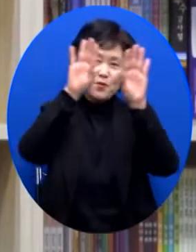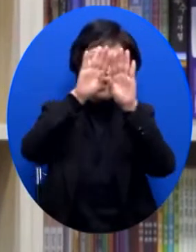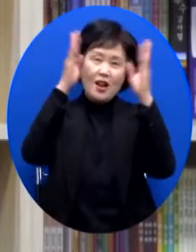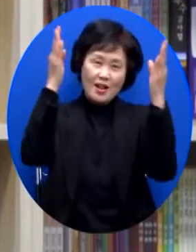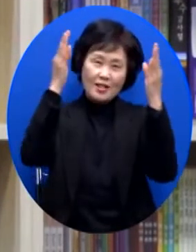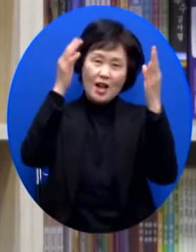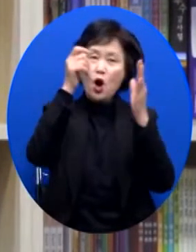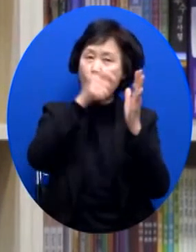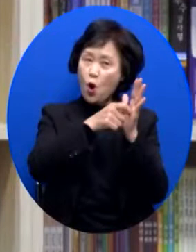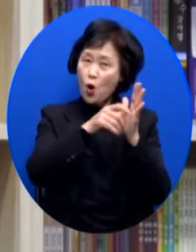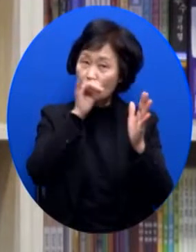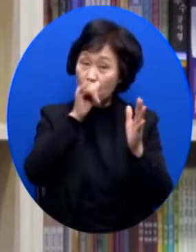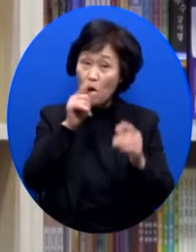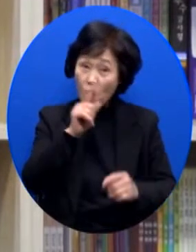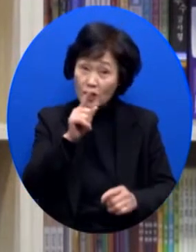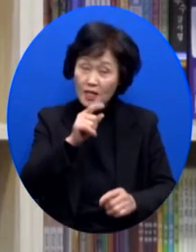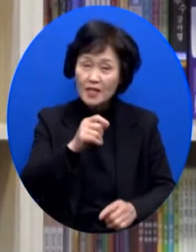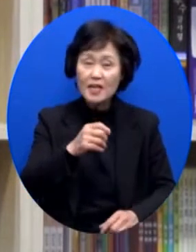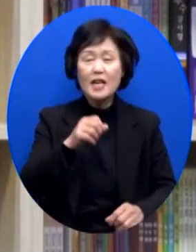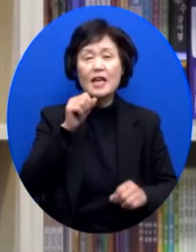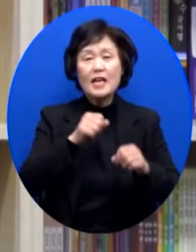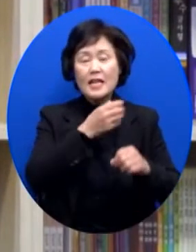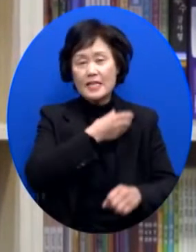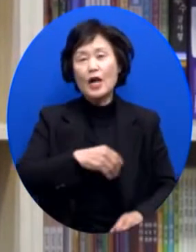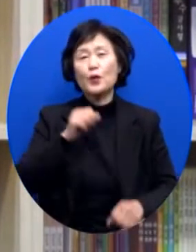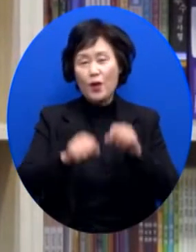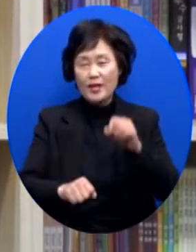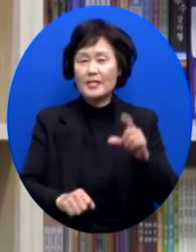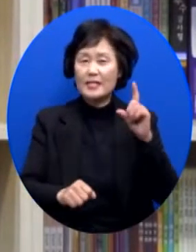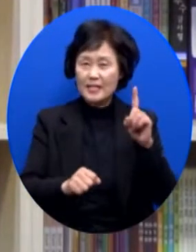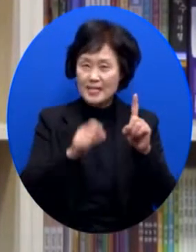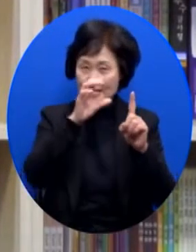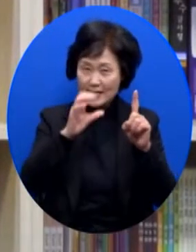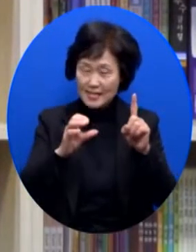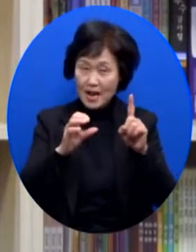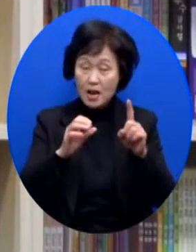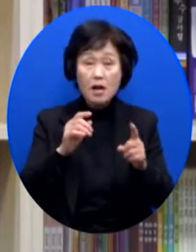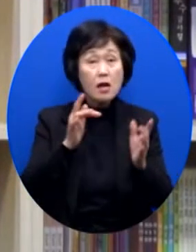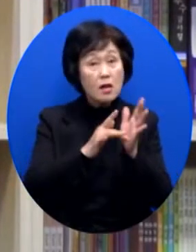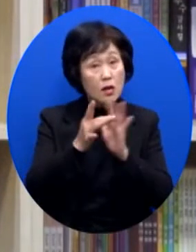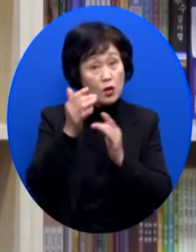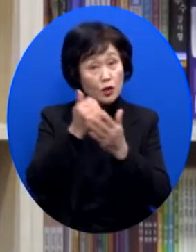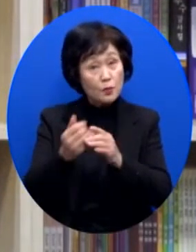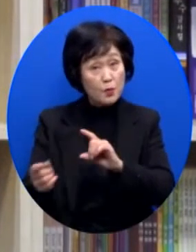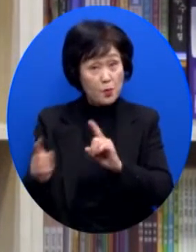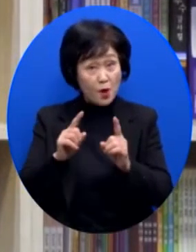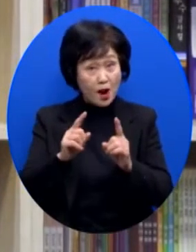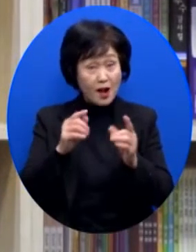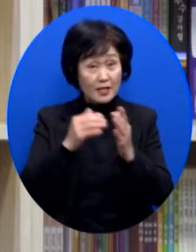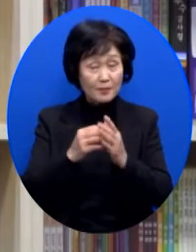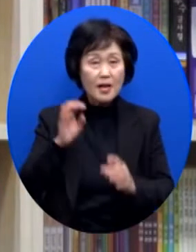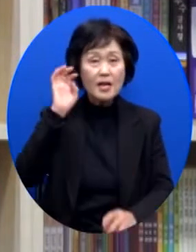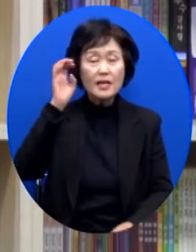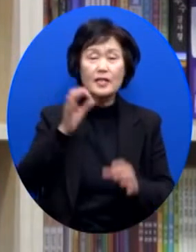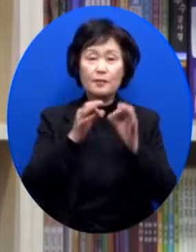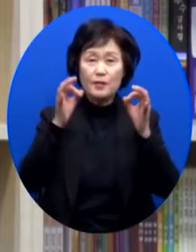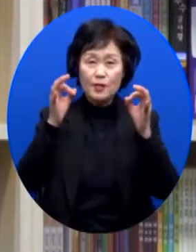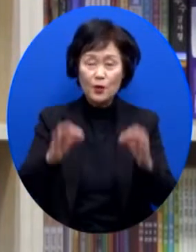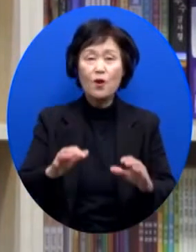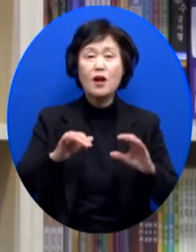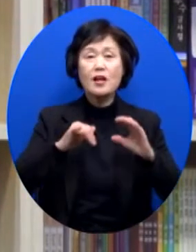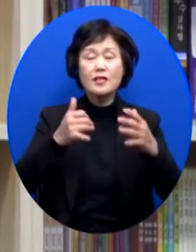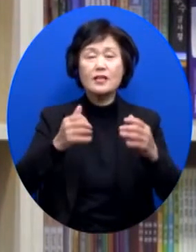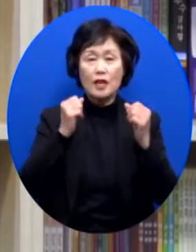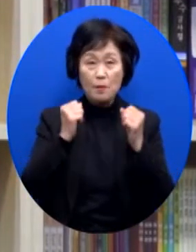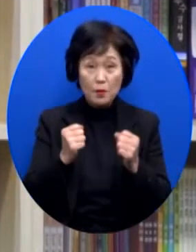어린 하구요 사도행전 1장 입니다 예수님이 불 하셨습니다 그리고 40일 동안 이 땅에 머물면서 1